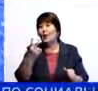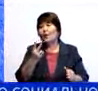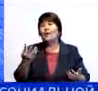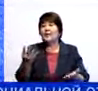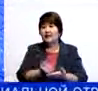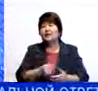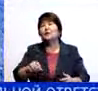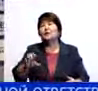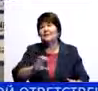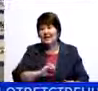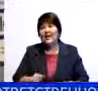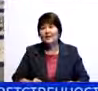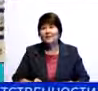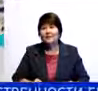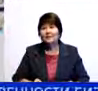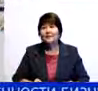заработали медали.